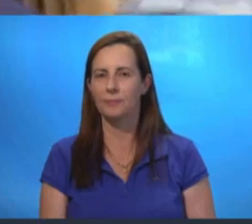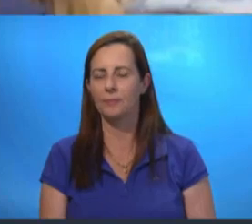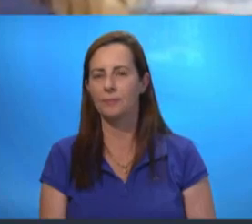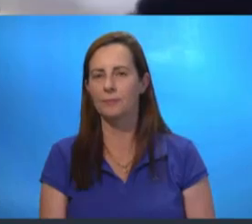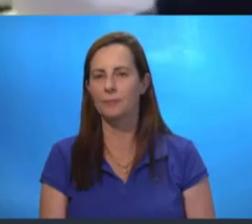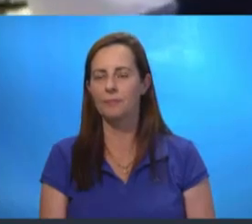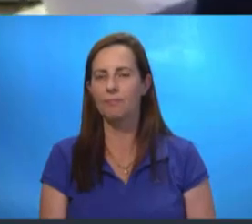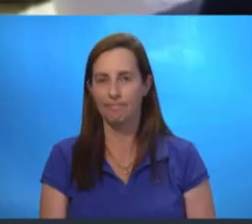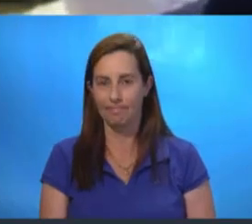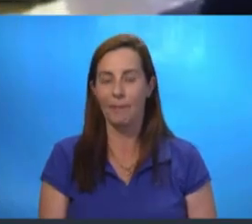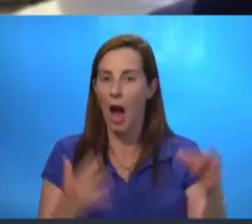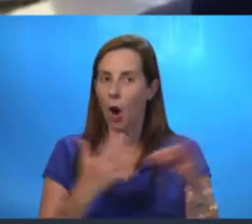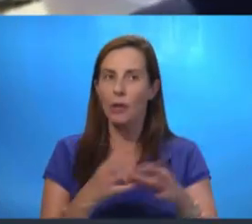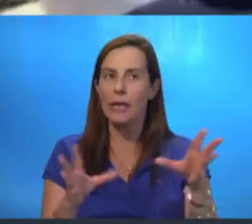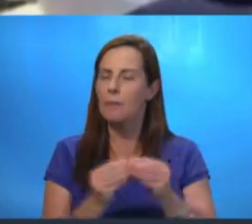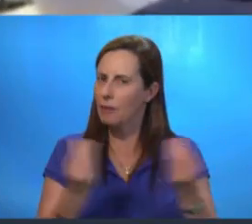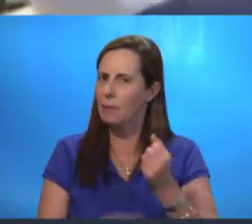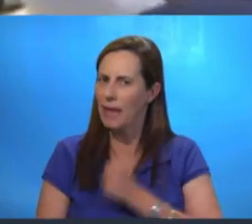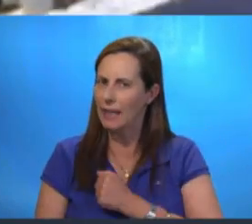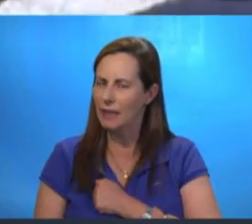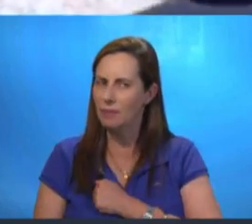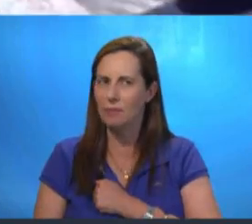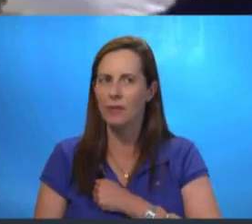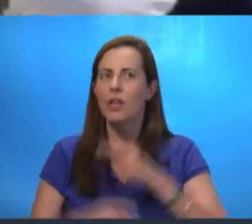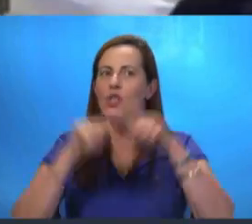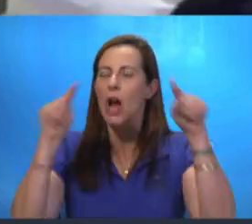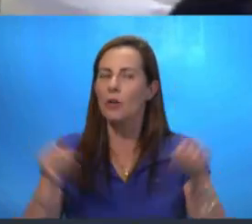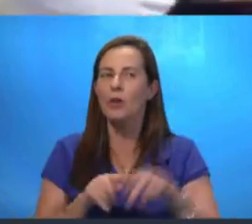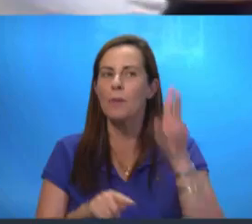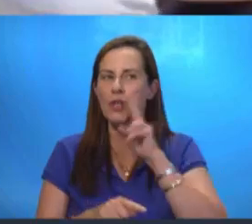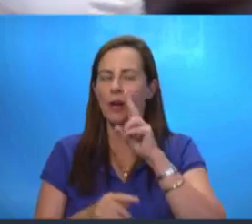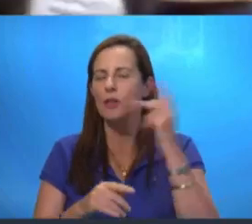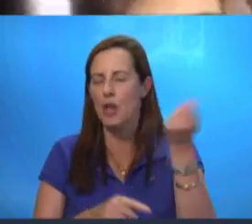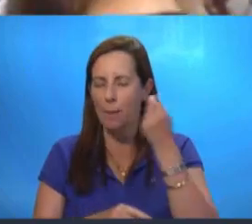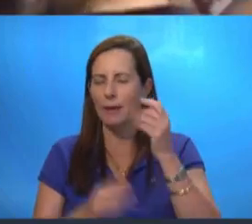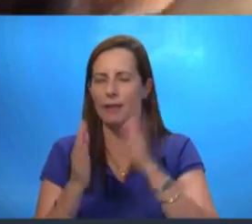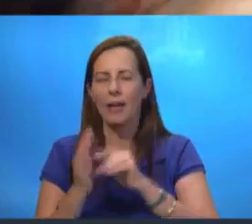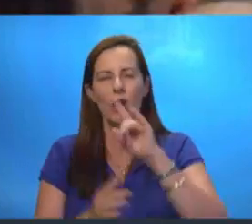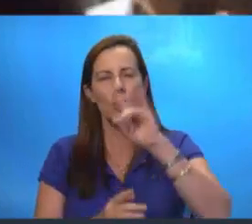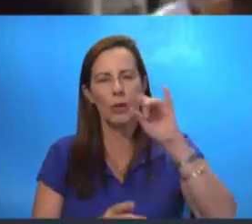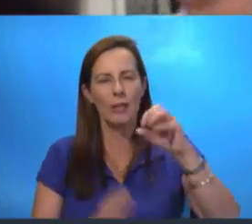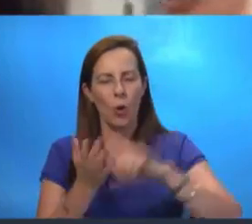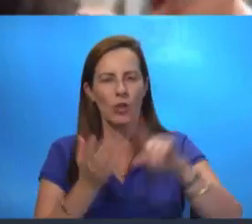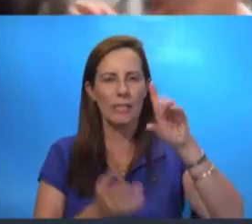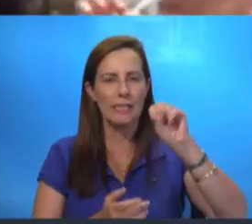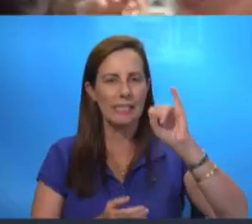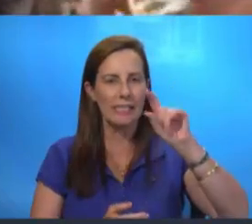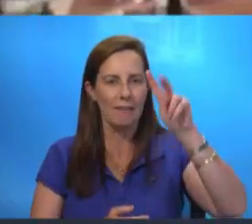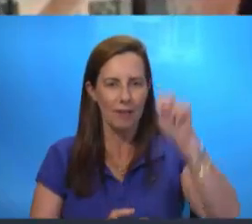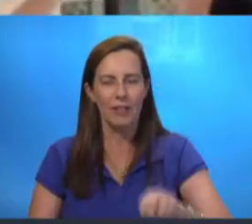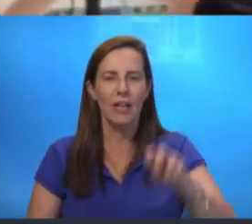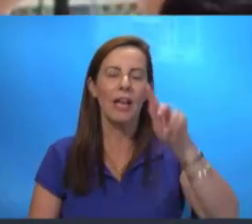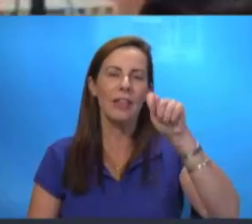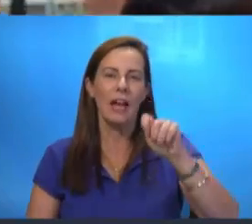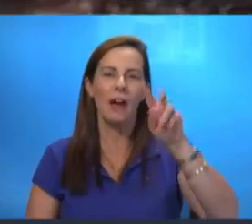טקס החתונה התנהל עם אלמנטים דתיים. שטר כתובה. ביום שישי בשבת, י"ח לחודש סיוון, בשנת תשע"ח,